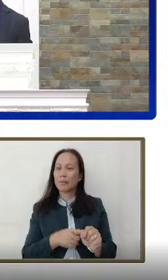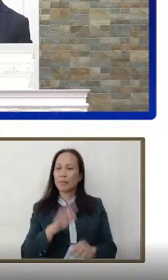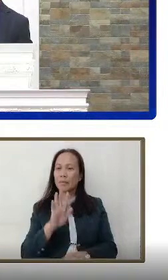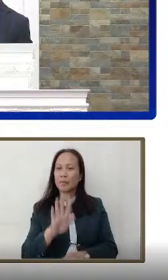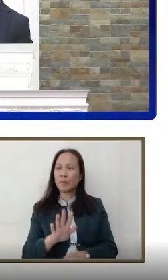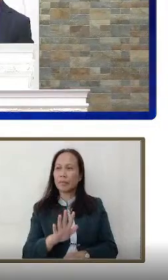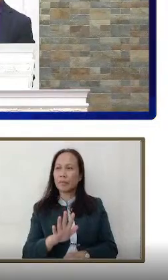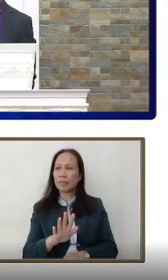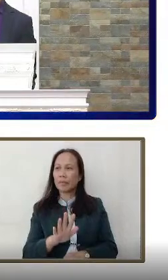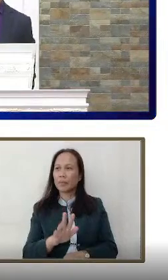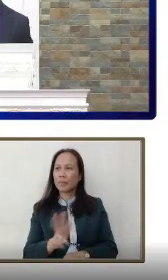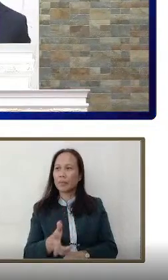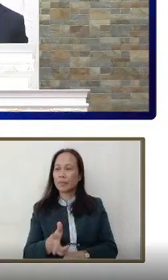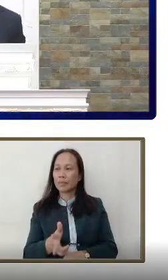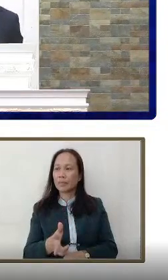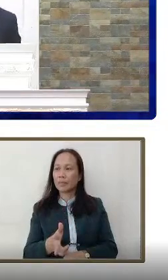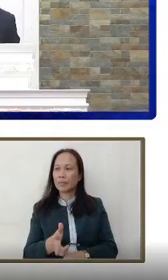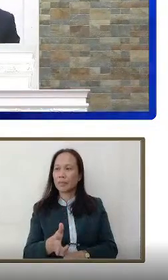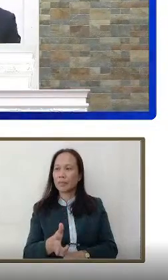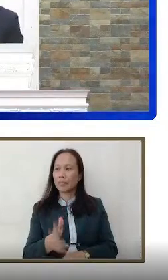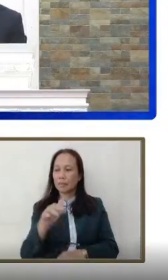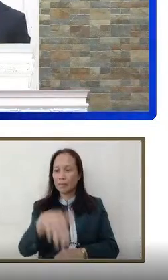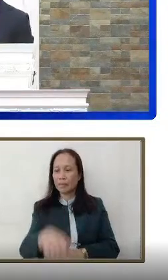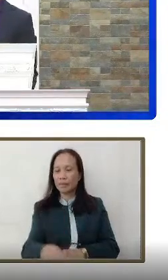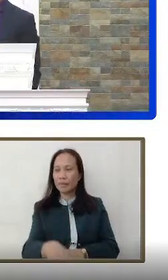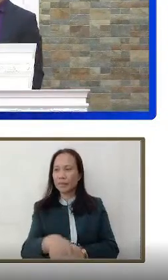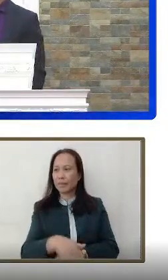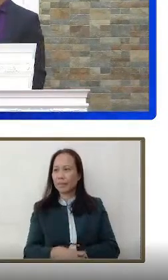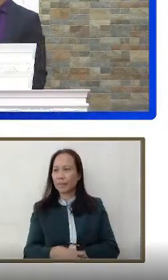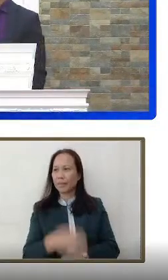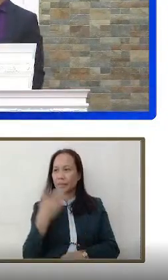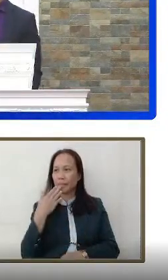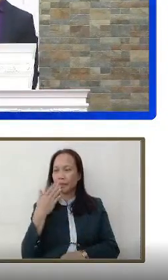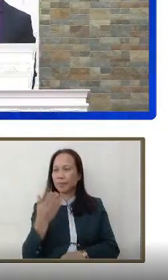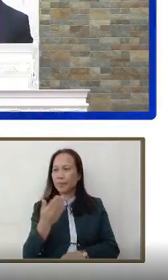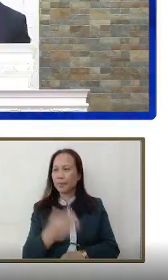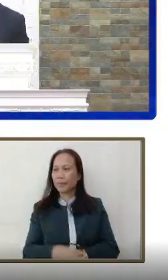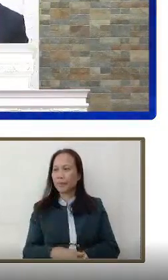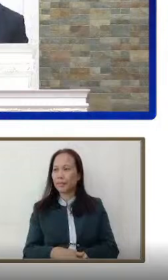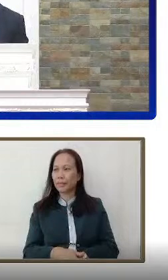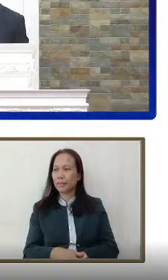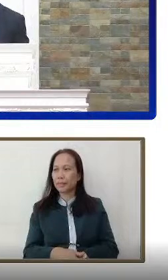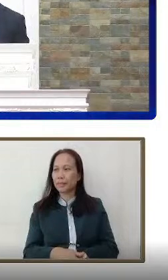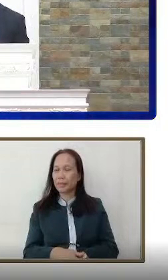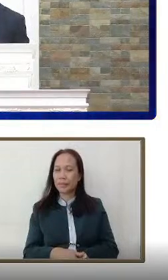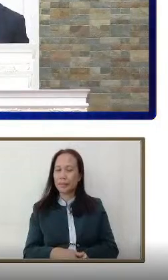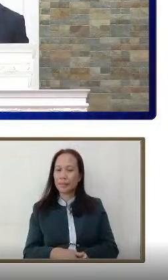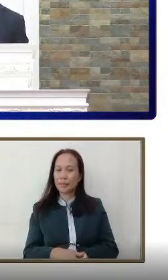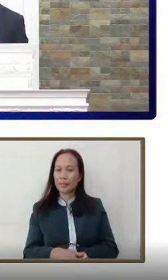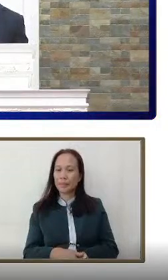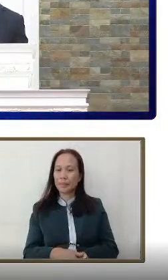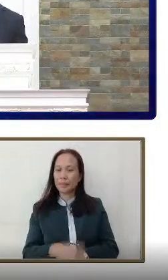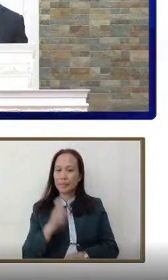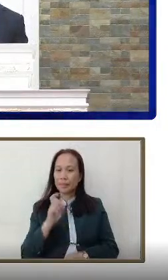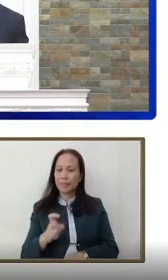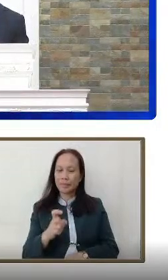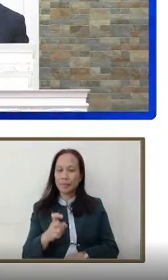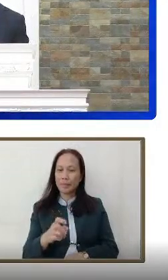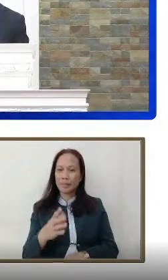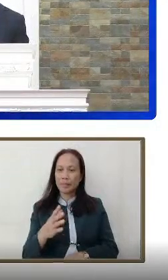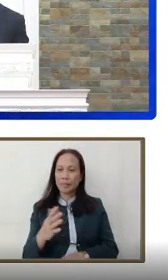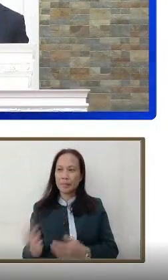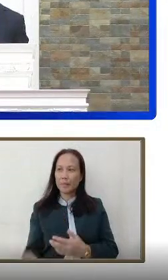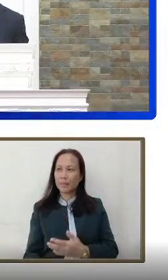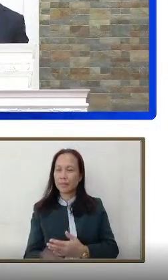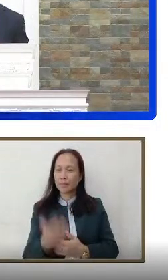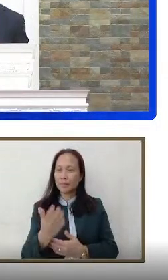5:30 po. Okay, 5:30. Alright. Sige, thank you. So maganda, umaga pa lamang nandun na para mag-soul winning. Napakaganda